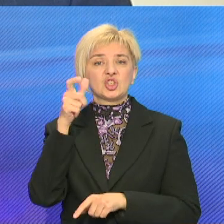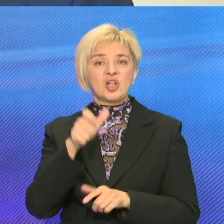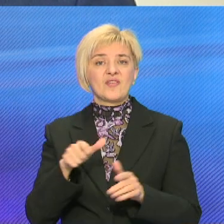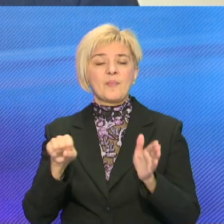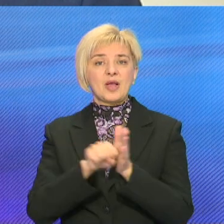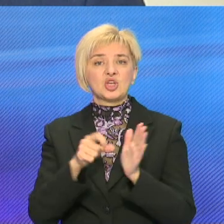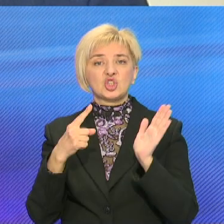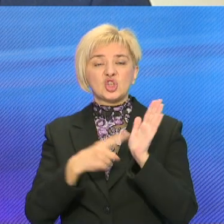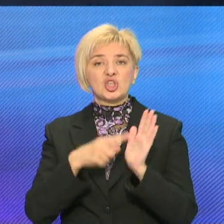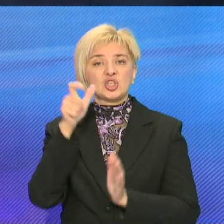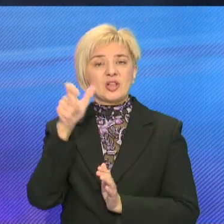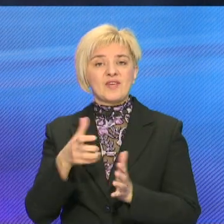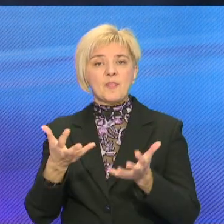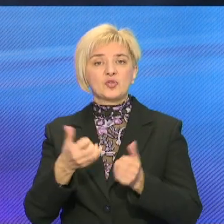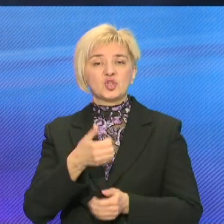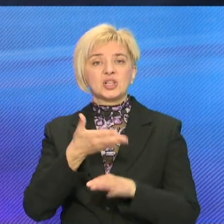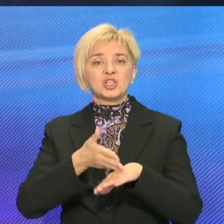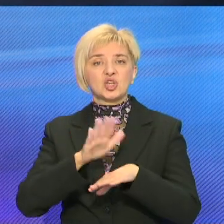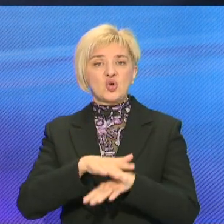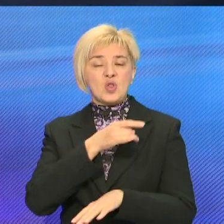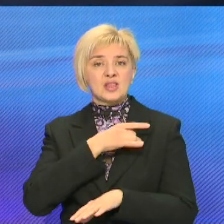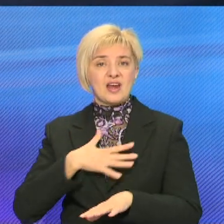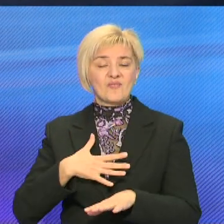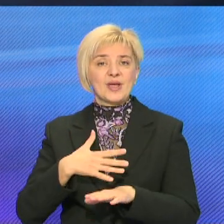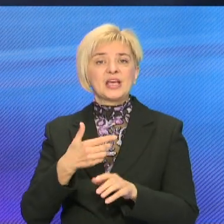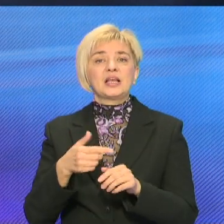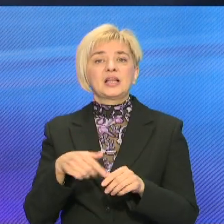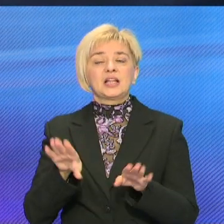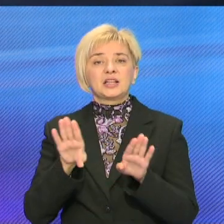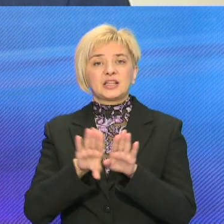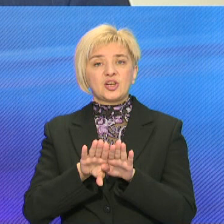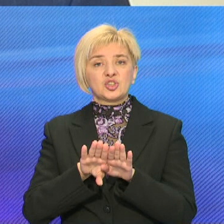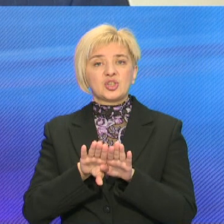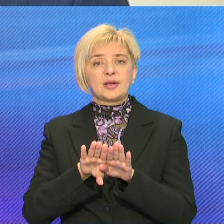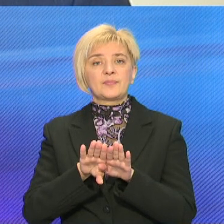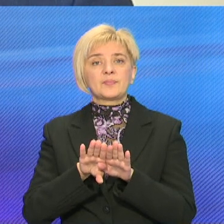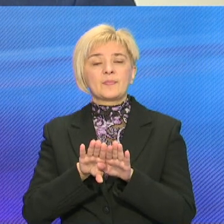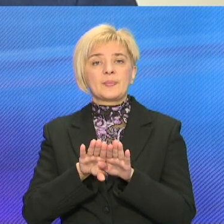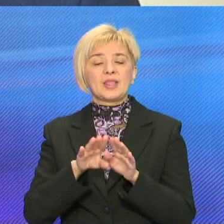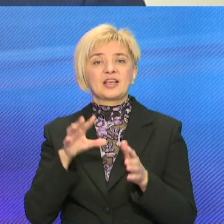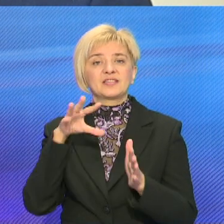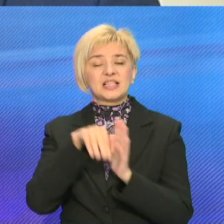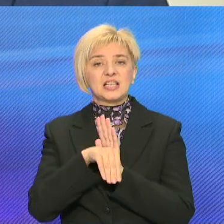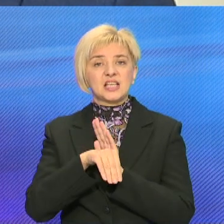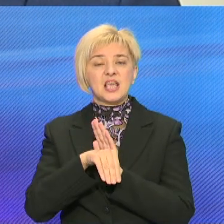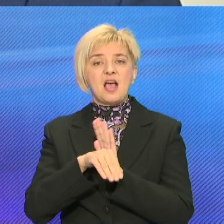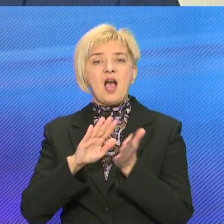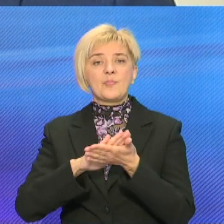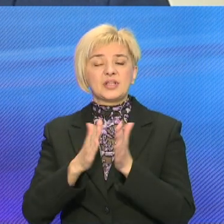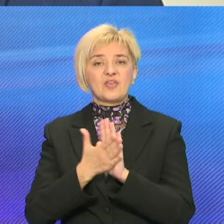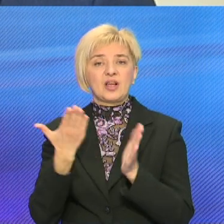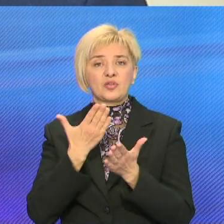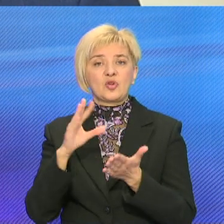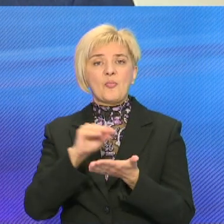6 человек получили тяжелые травмы. Также среди обстоятельств, которые неоднократно повторялись в текущем году,